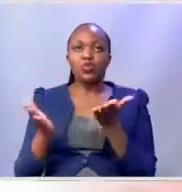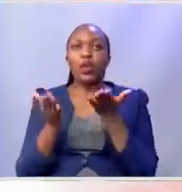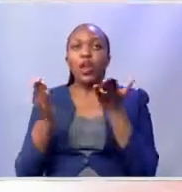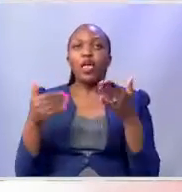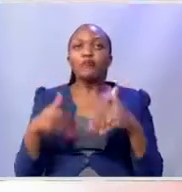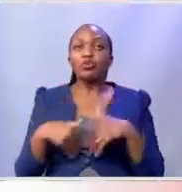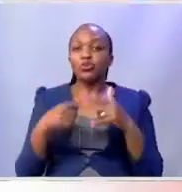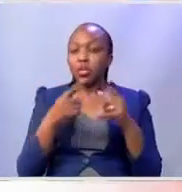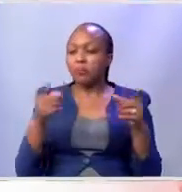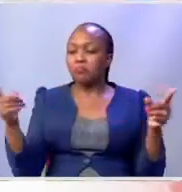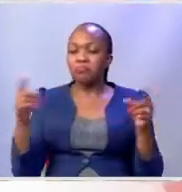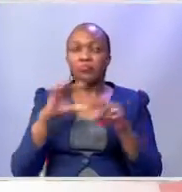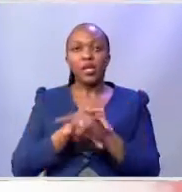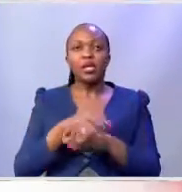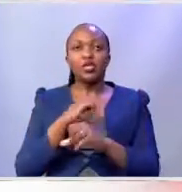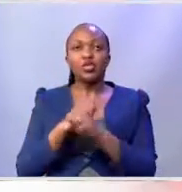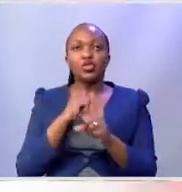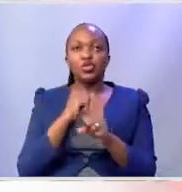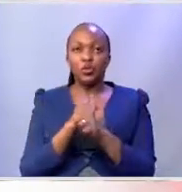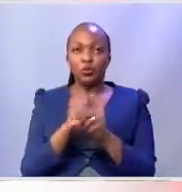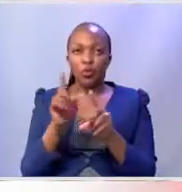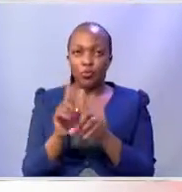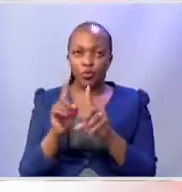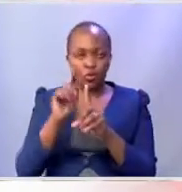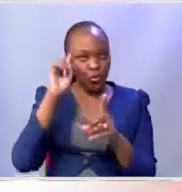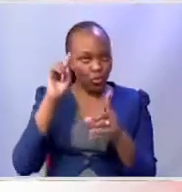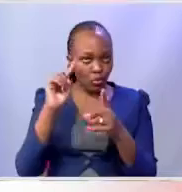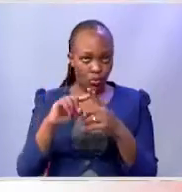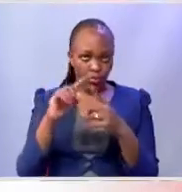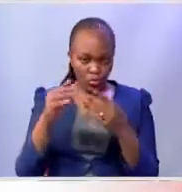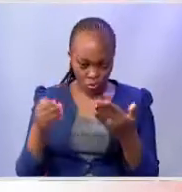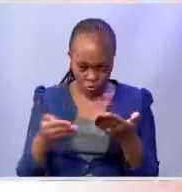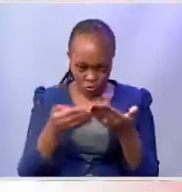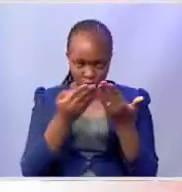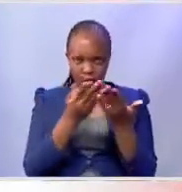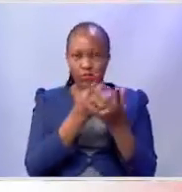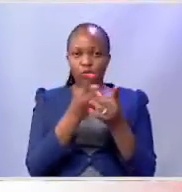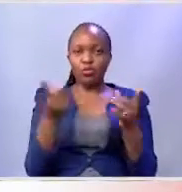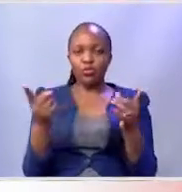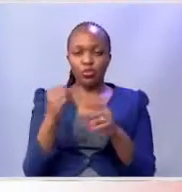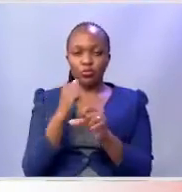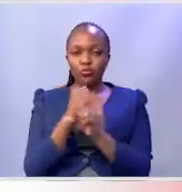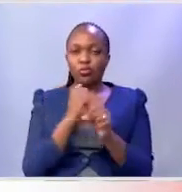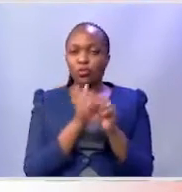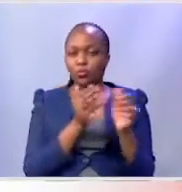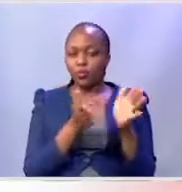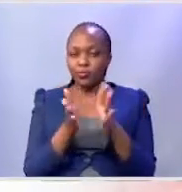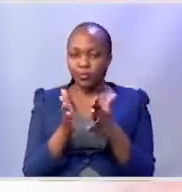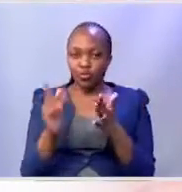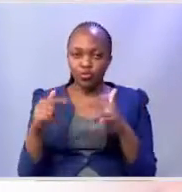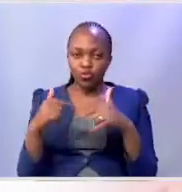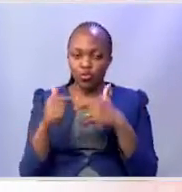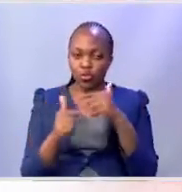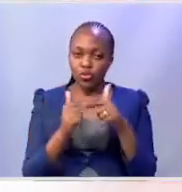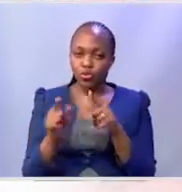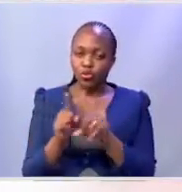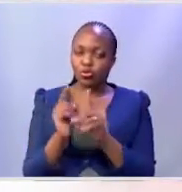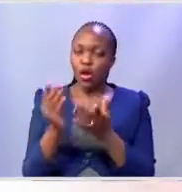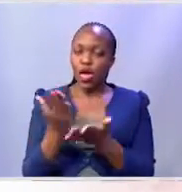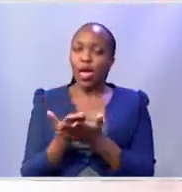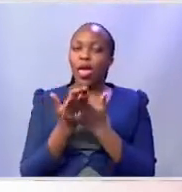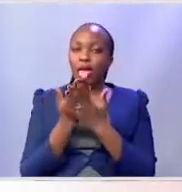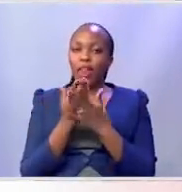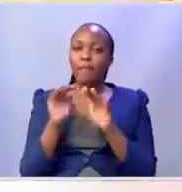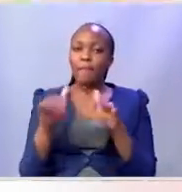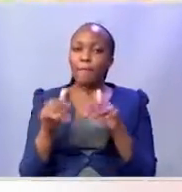wapate ajira, na yenye mpango ya kupatia nyinyi biashara yenu muendelee, na tusaidie kilimo na tuweke